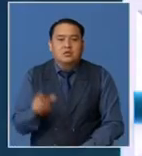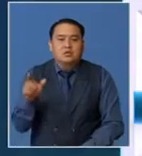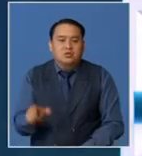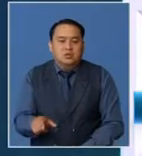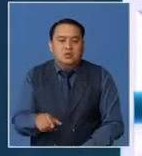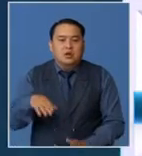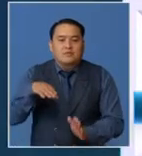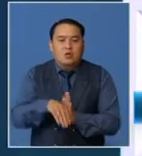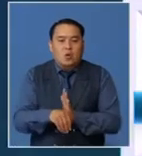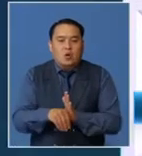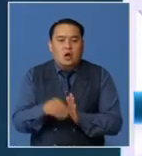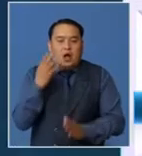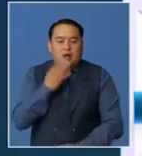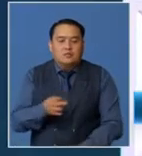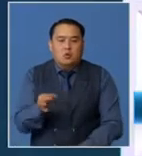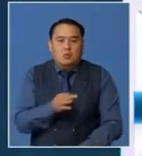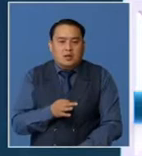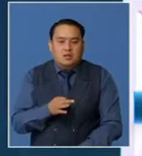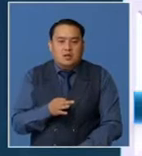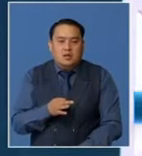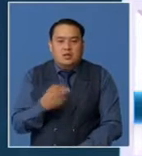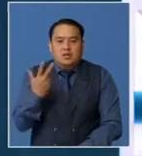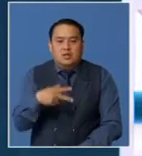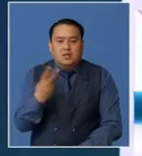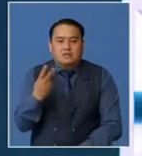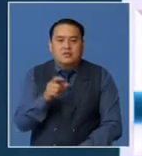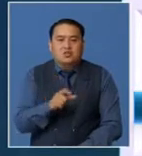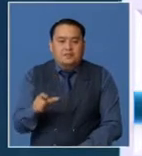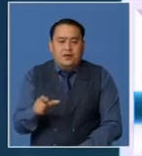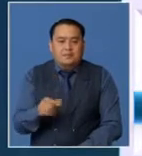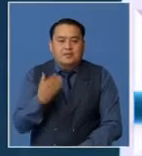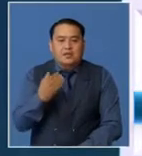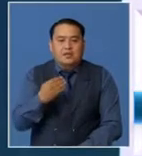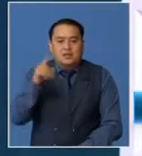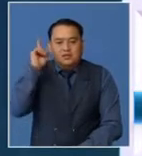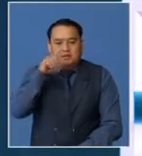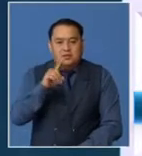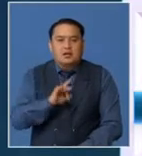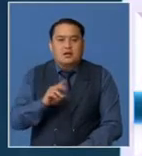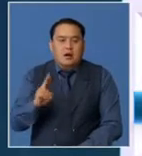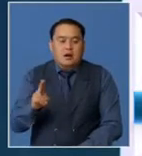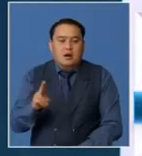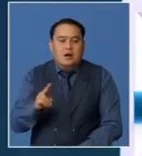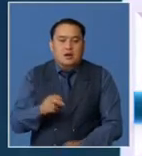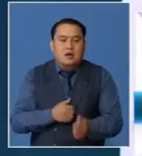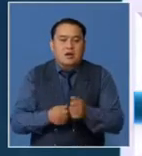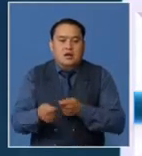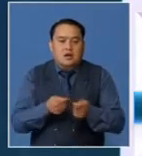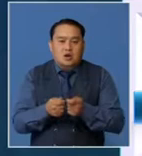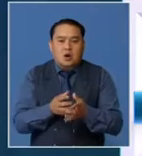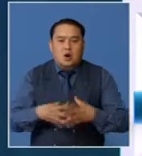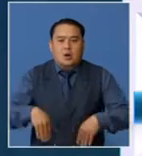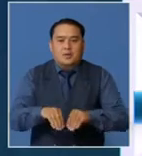ассамблеи народа Казахстана от Алматинской области являются 32 человека – известные в республике лидеры